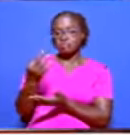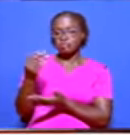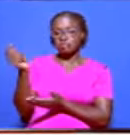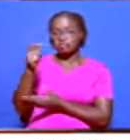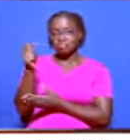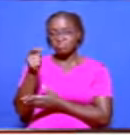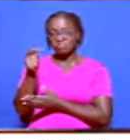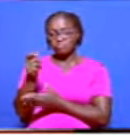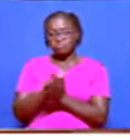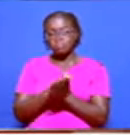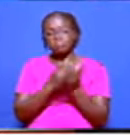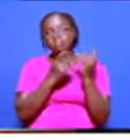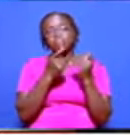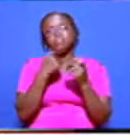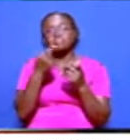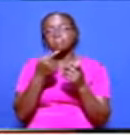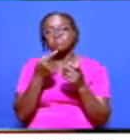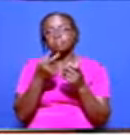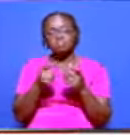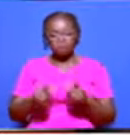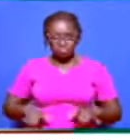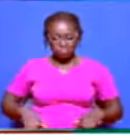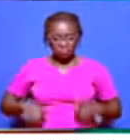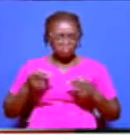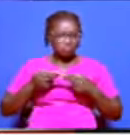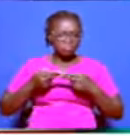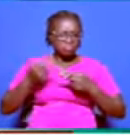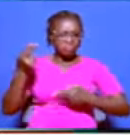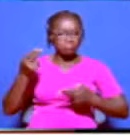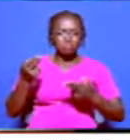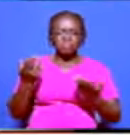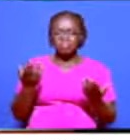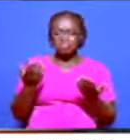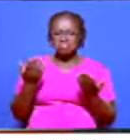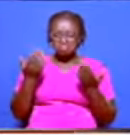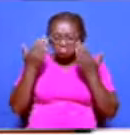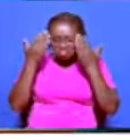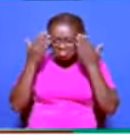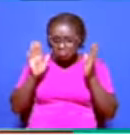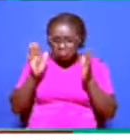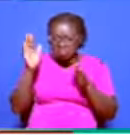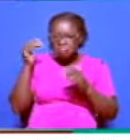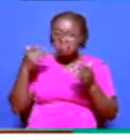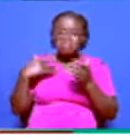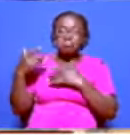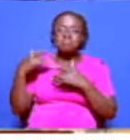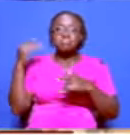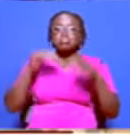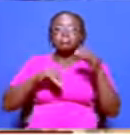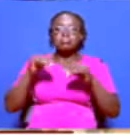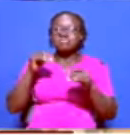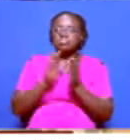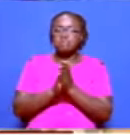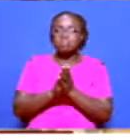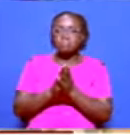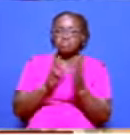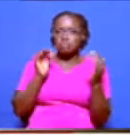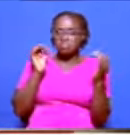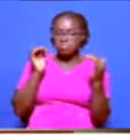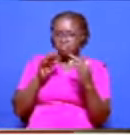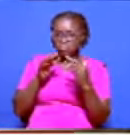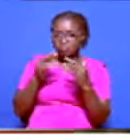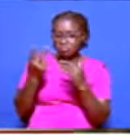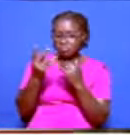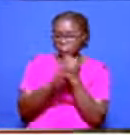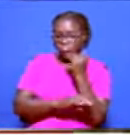hao wanasema kupanda kwa gharama ya maisha, hali ya sintofahamu kuhusu uchaguzi na vita baina ya Ukraine na Urusi huenda